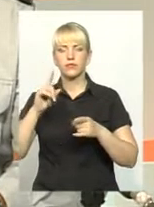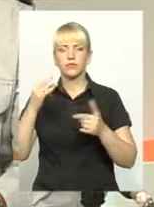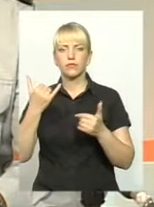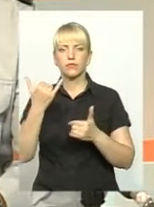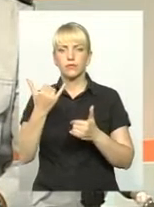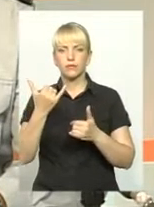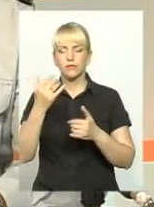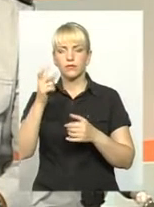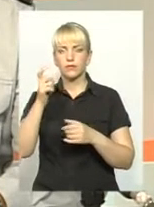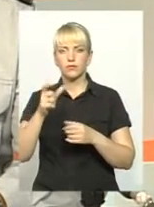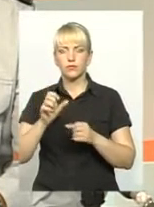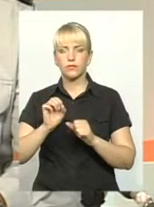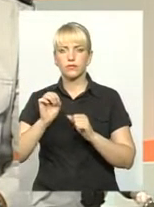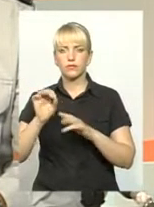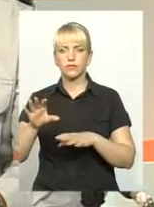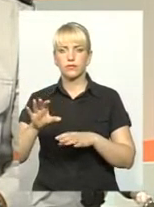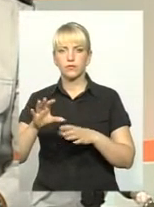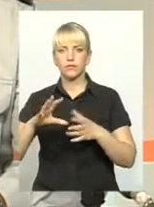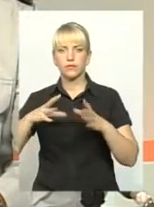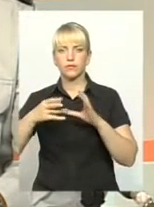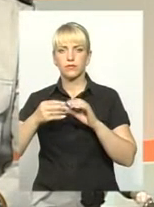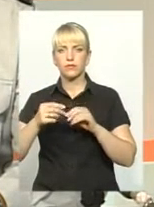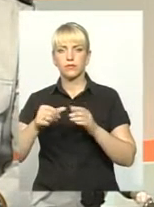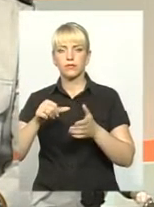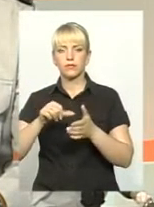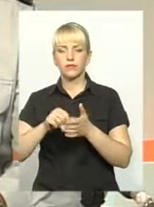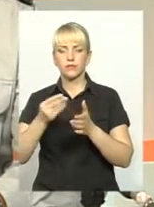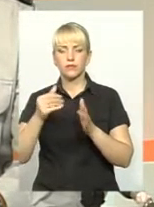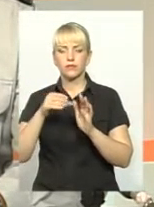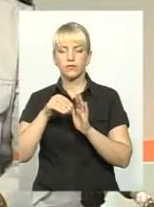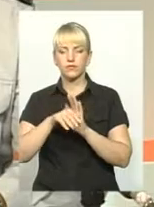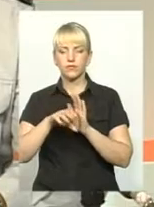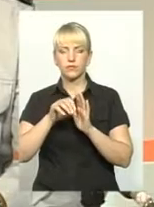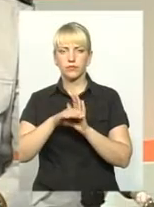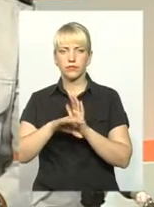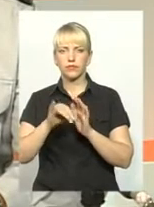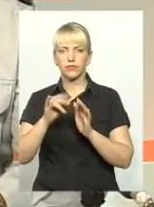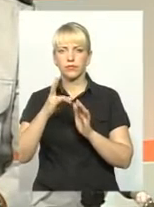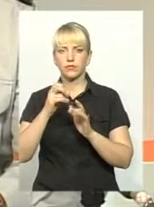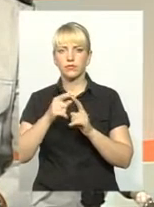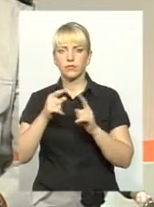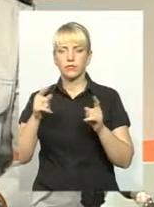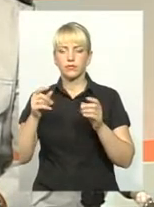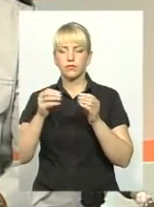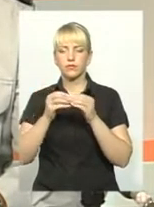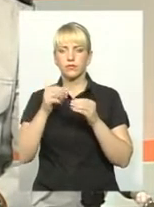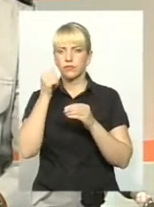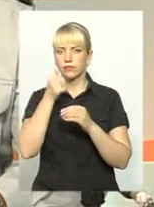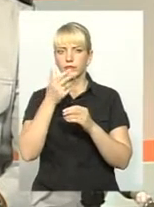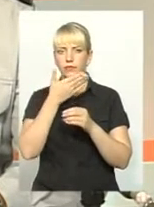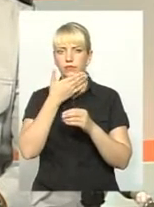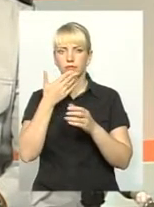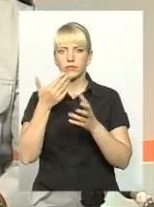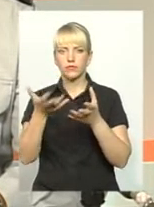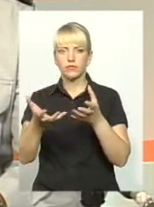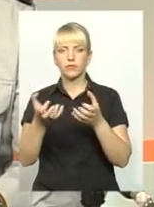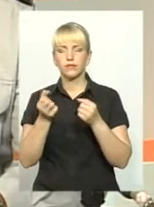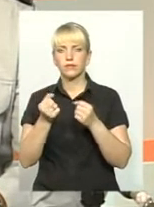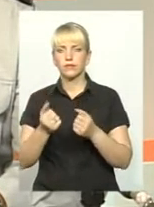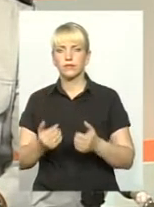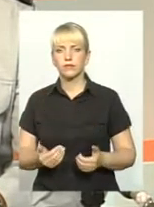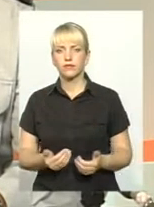суму, виступила інвестором і на протязі 10 років не отримала відповідне житло, то говорити сьогодні про